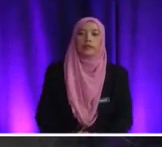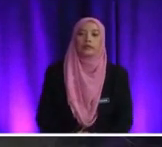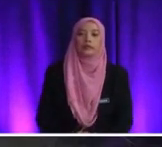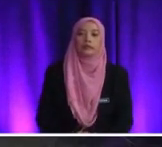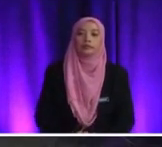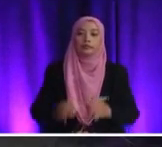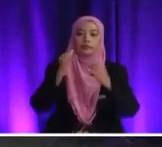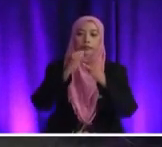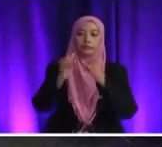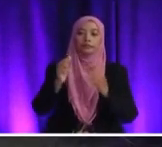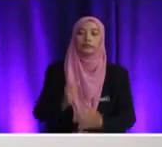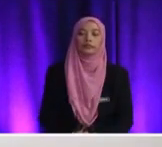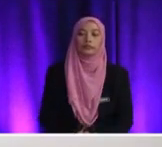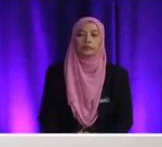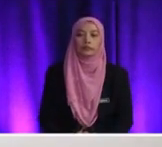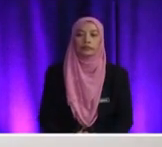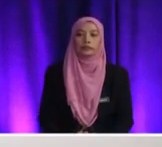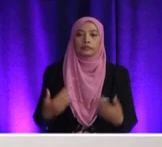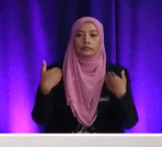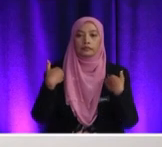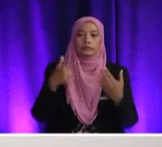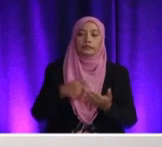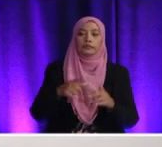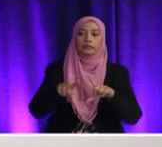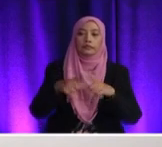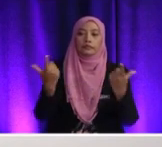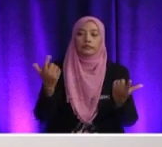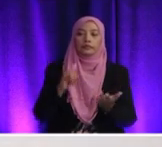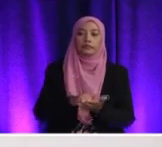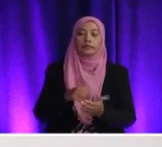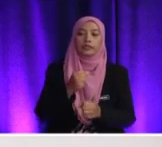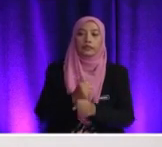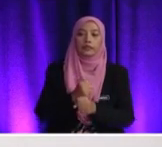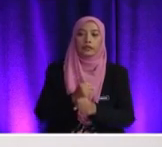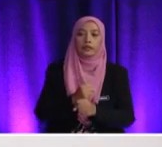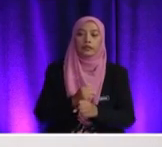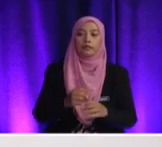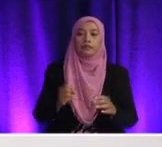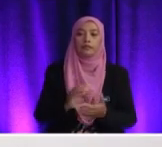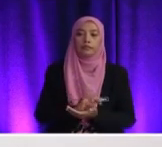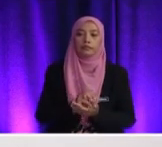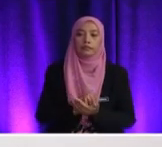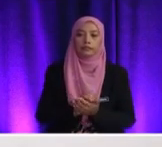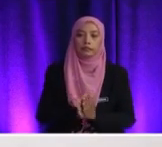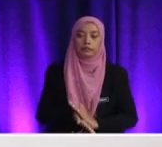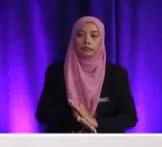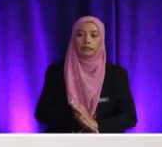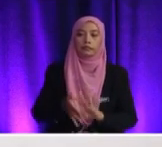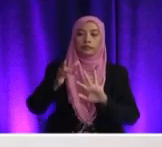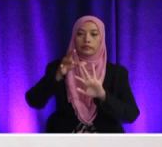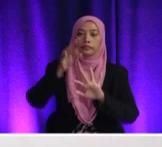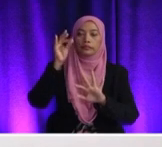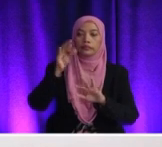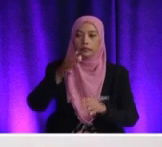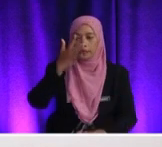sregat Ade lagi cebok silakan like itu kece yang menjadi pilihan majikan mestilah bijak menyelesaikan